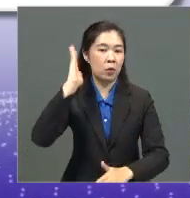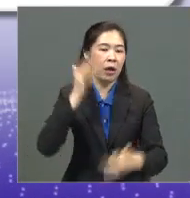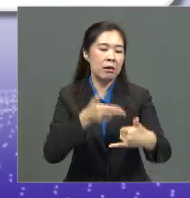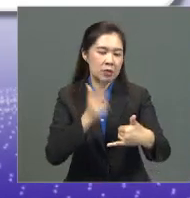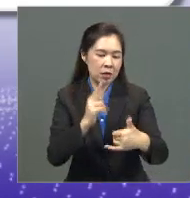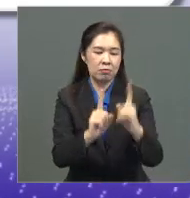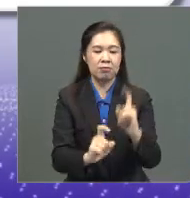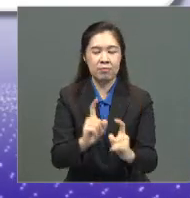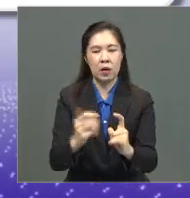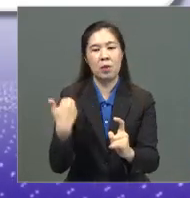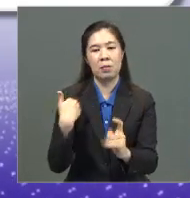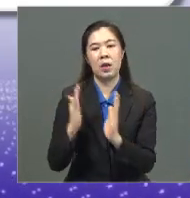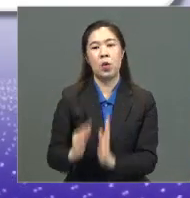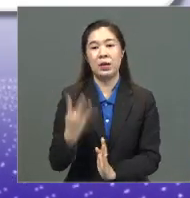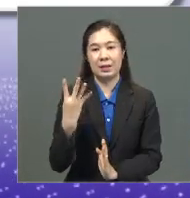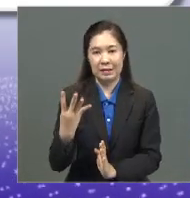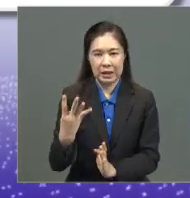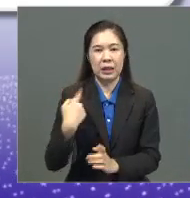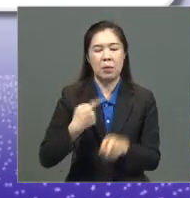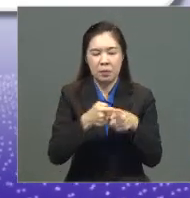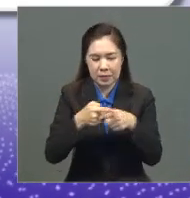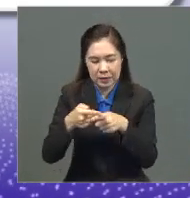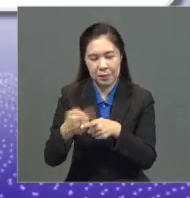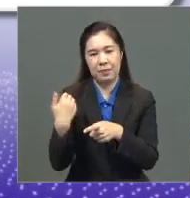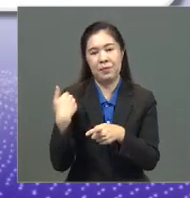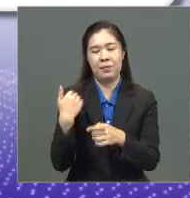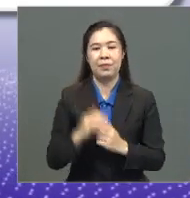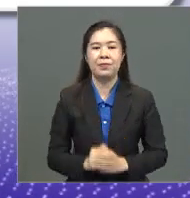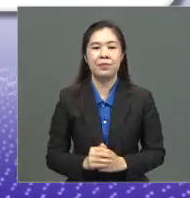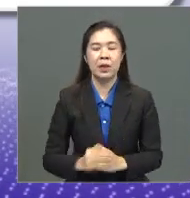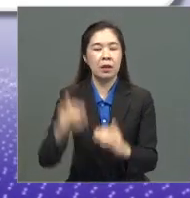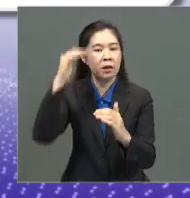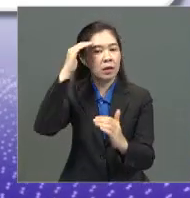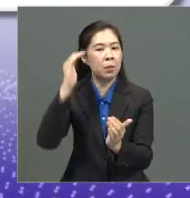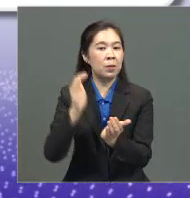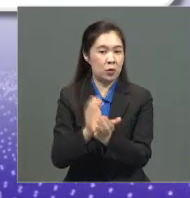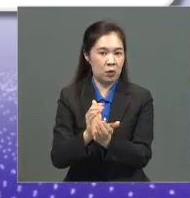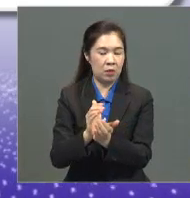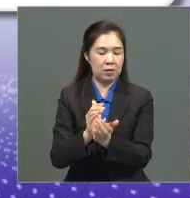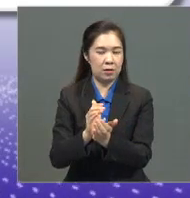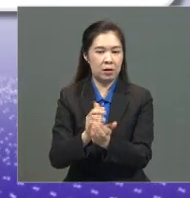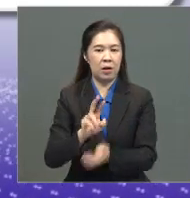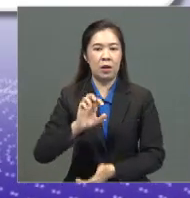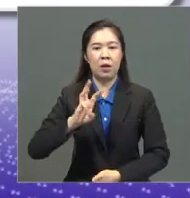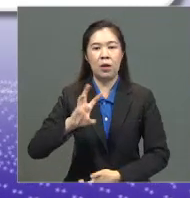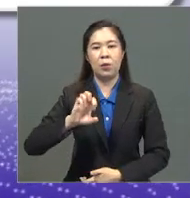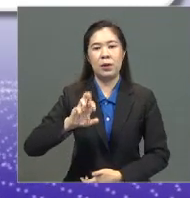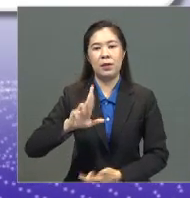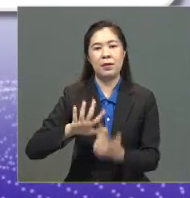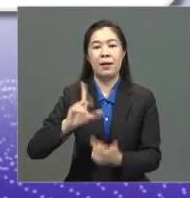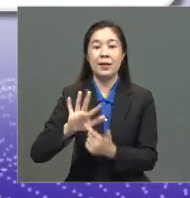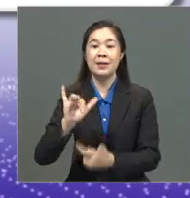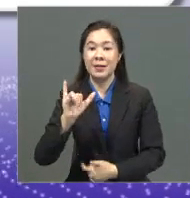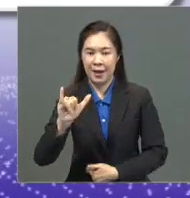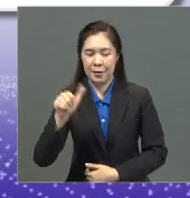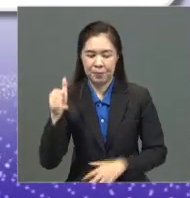รวมถึงมีผู้ได้รับบาดเจ็บสาหัสอีก 4คน 20มกราคมครับพลตำรวจเอกวิระชัยทรงเมตตารองผบ.ตร.ลงพื้นที่ติด